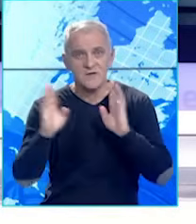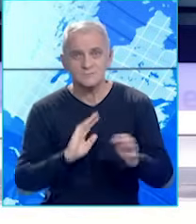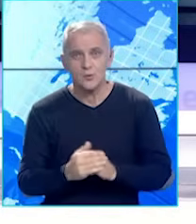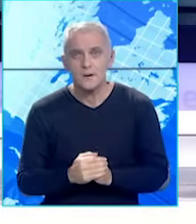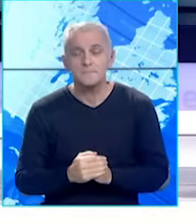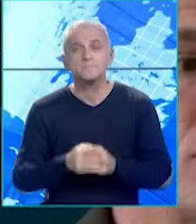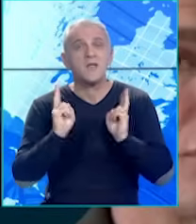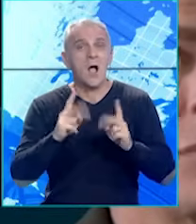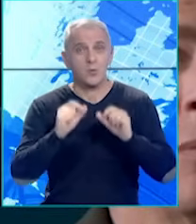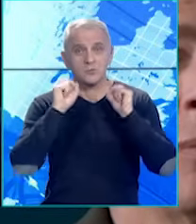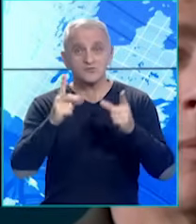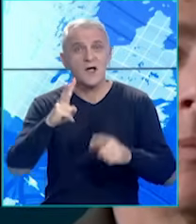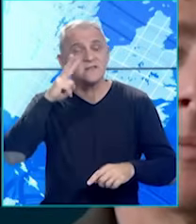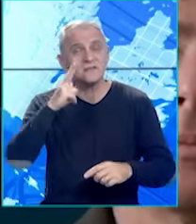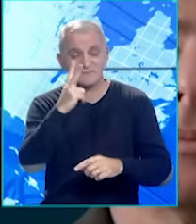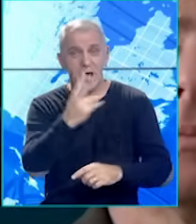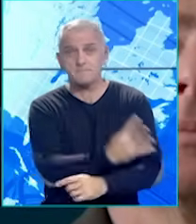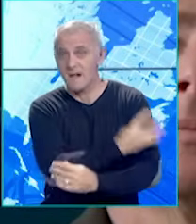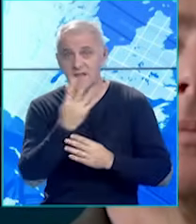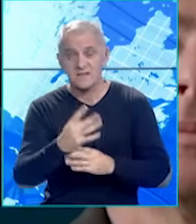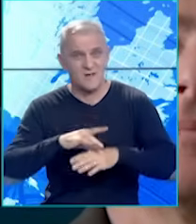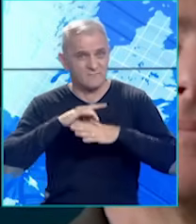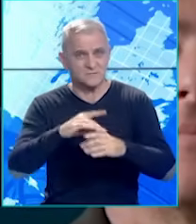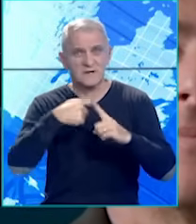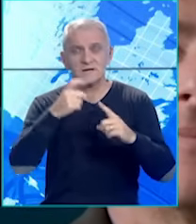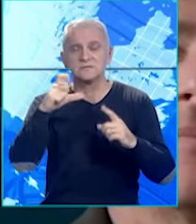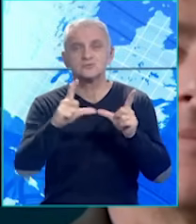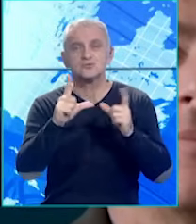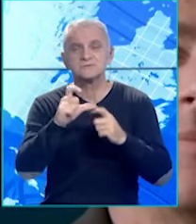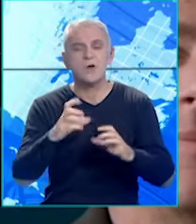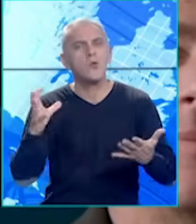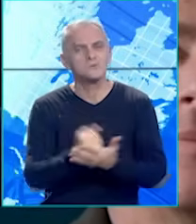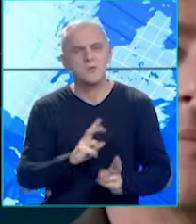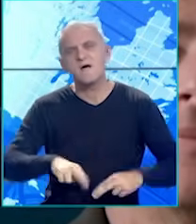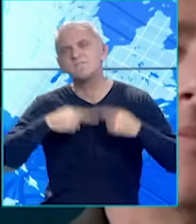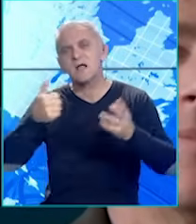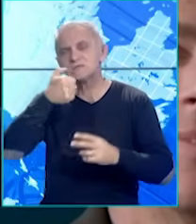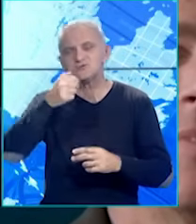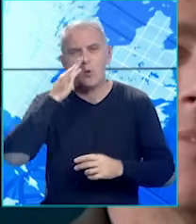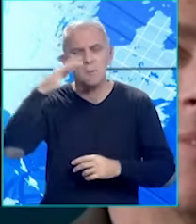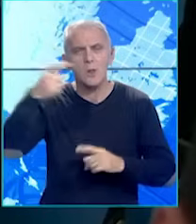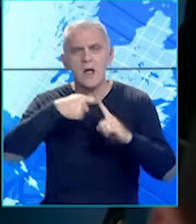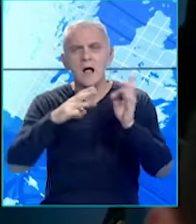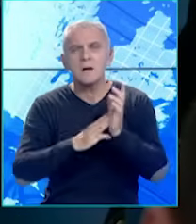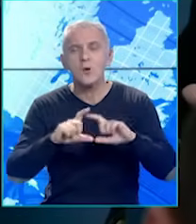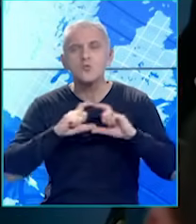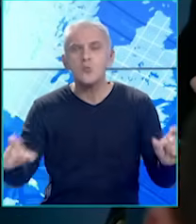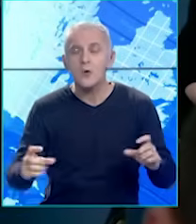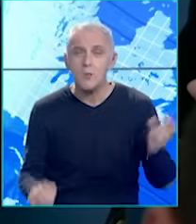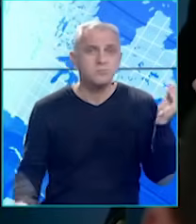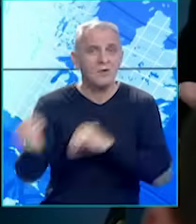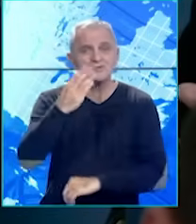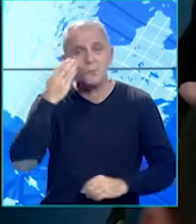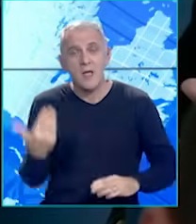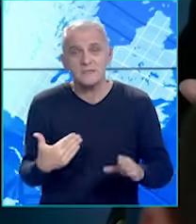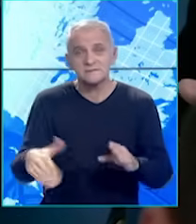nalogu. Kako je poručila, za 2 mandata na čelu CUS-a uspjela je vratiti dug 100 miliona konvertibilnih maraka, povećati